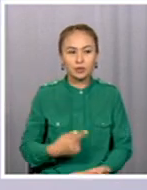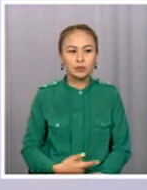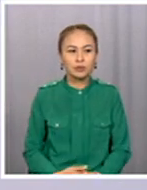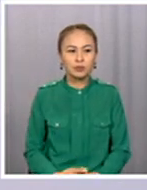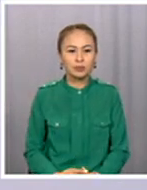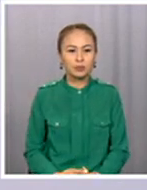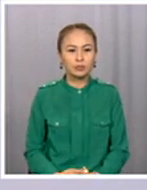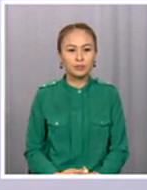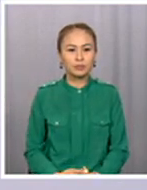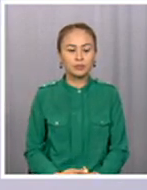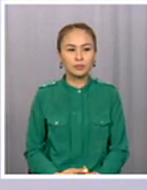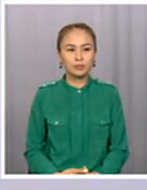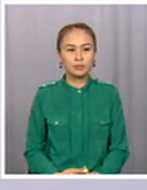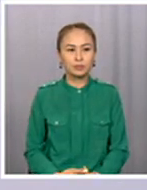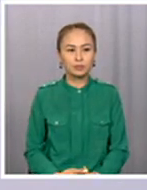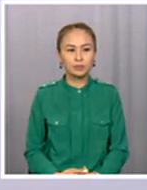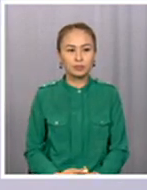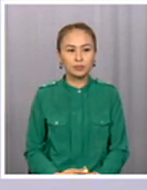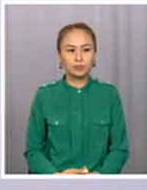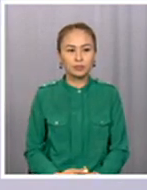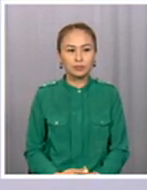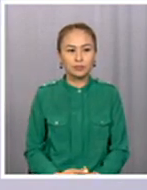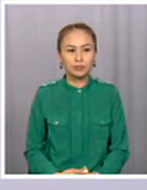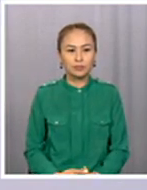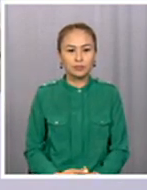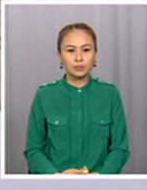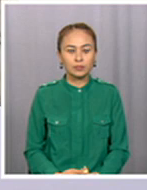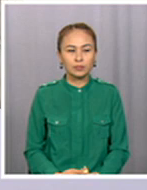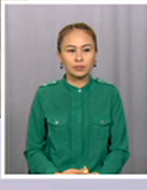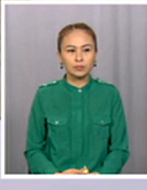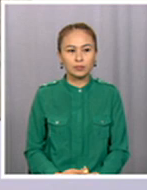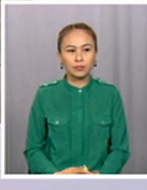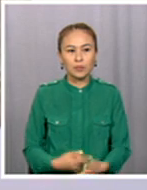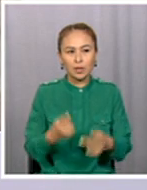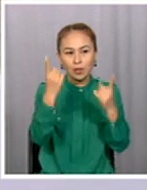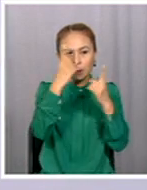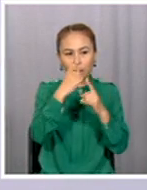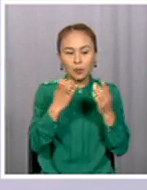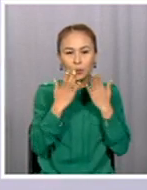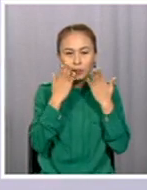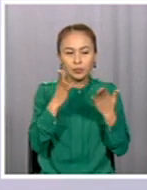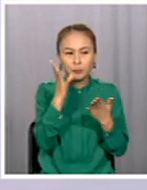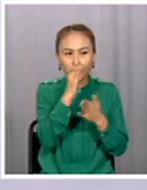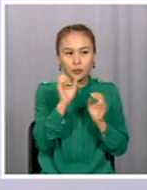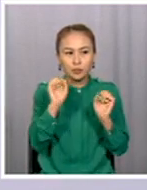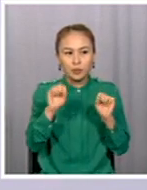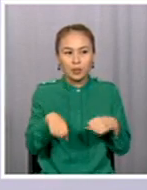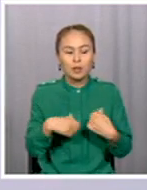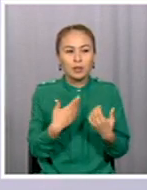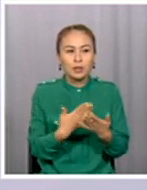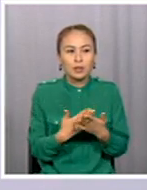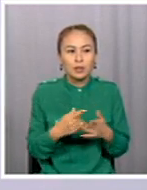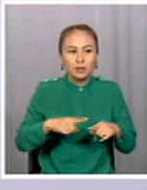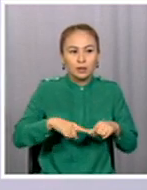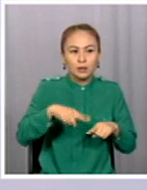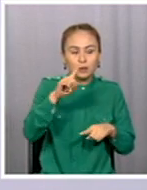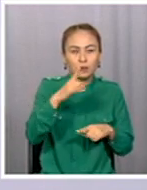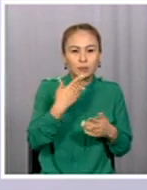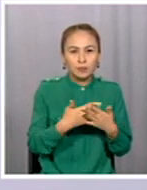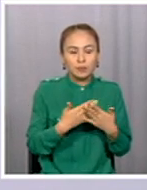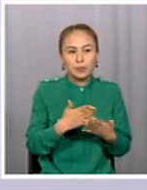балар, біз осы диаграммадағы ақпараттарды оқи білуіміз керек екен. Мысалы, қараңыздар, диаграмма бойынша біз